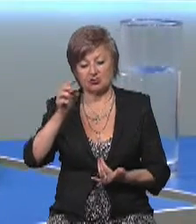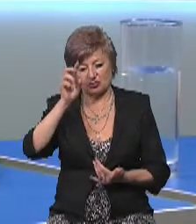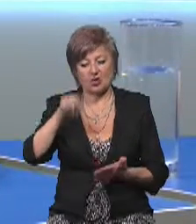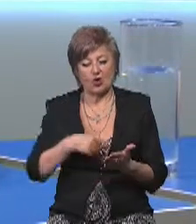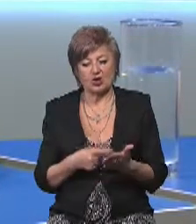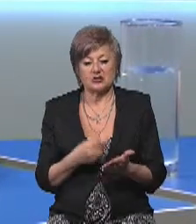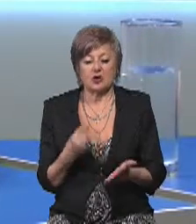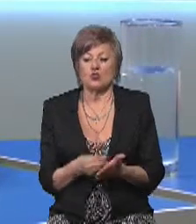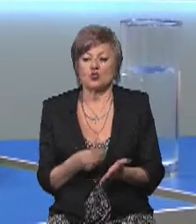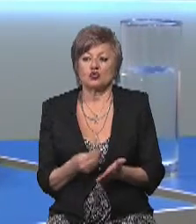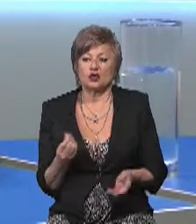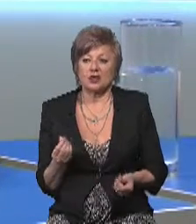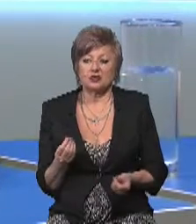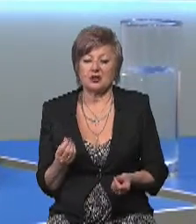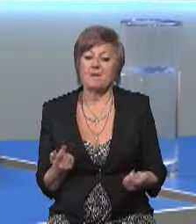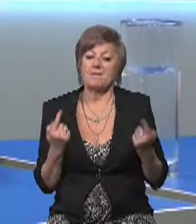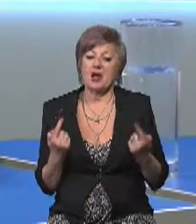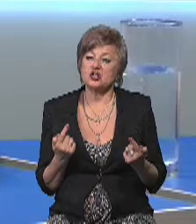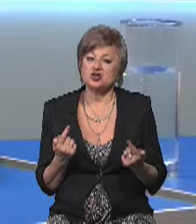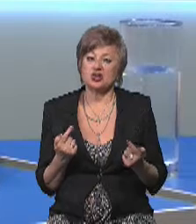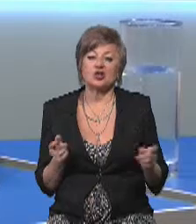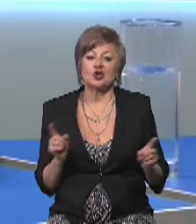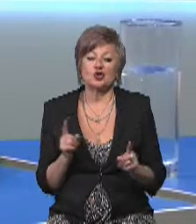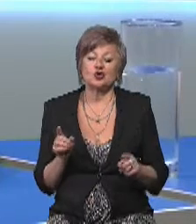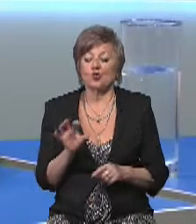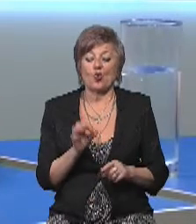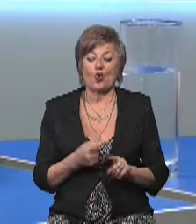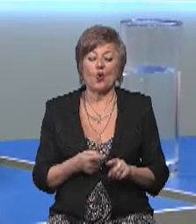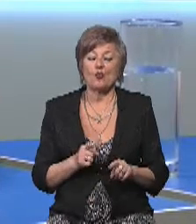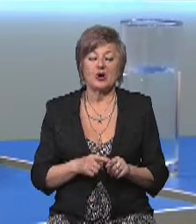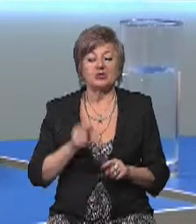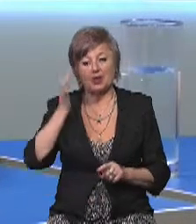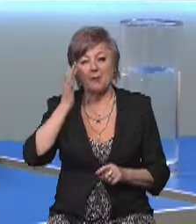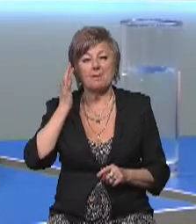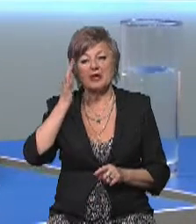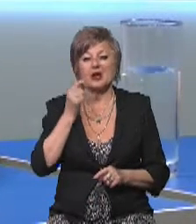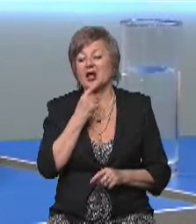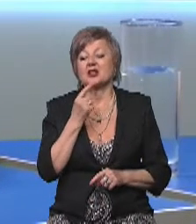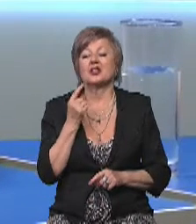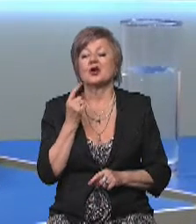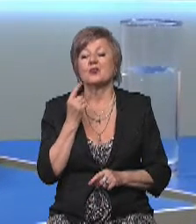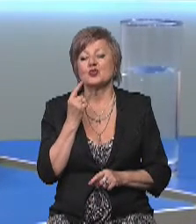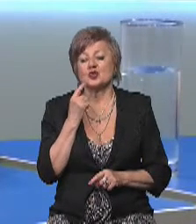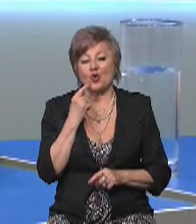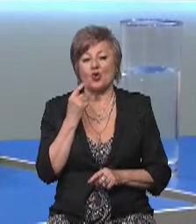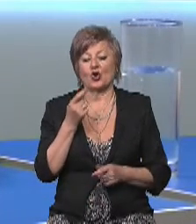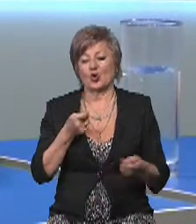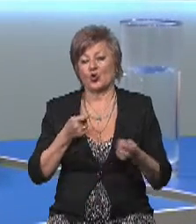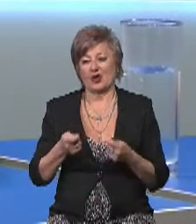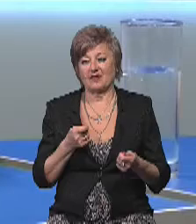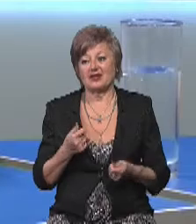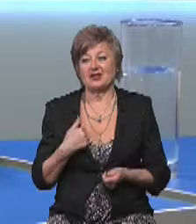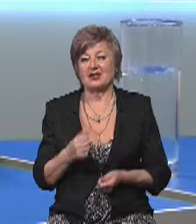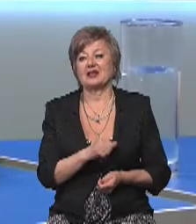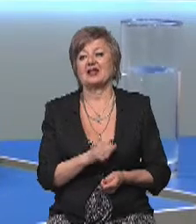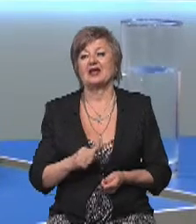настільки великі, що про це мріяло не одне покоління урядовців місцевого самоврядування. Я сам